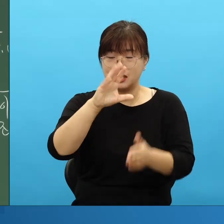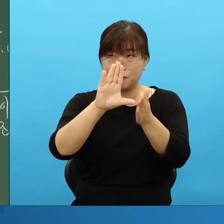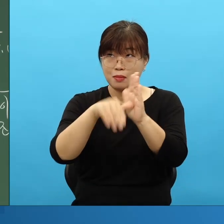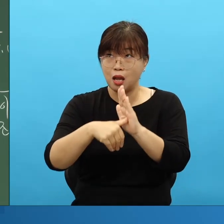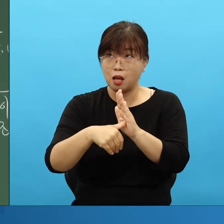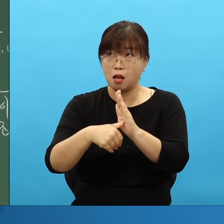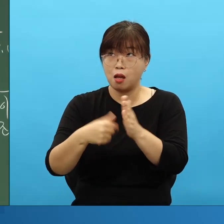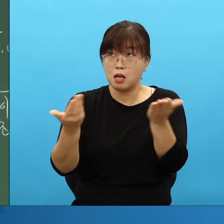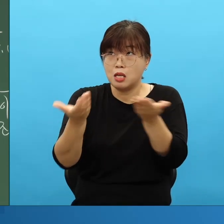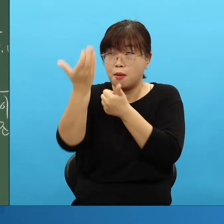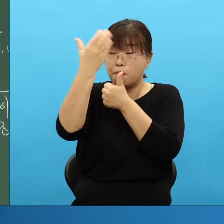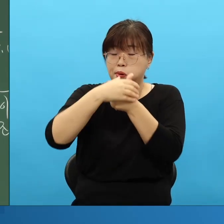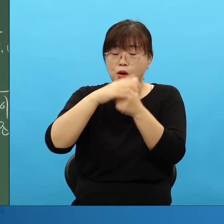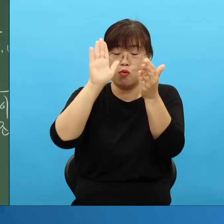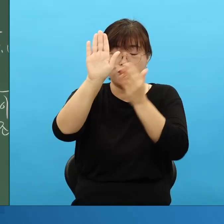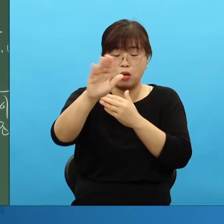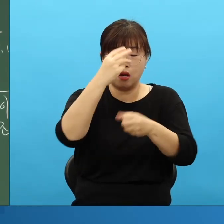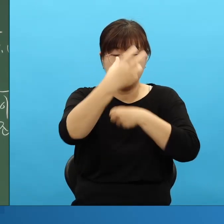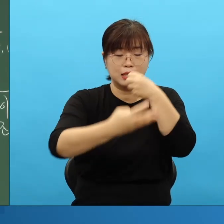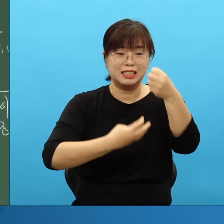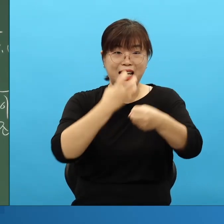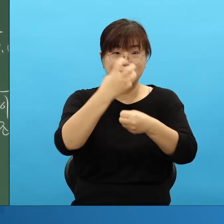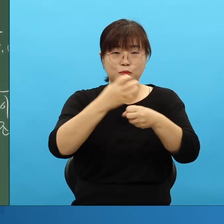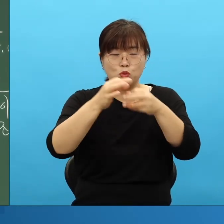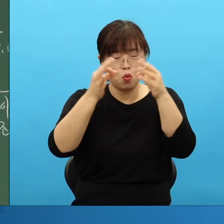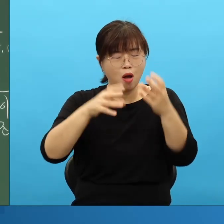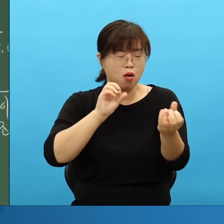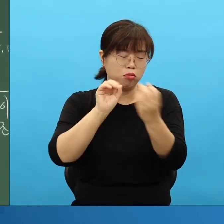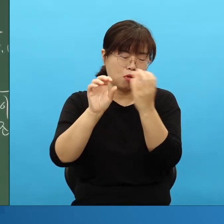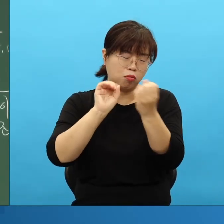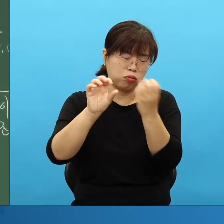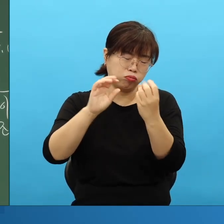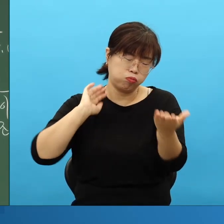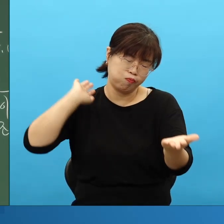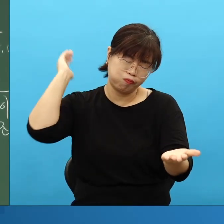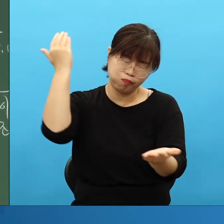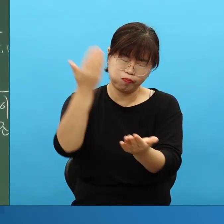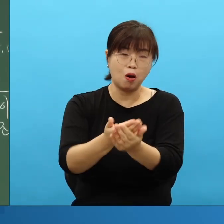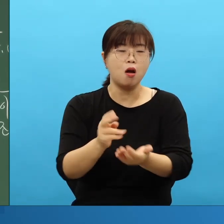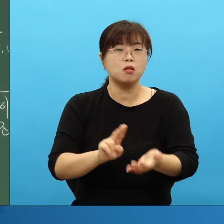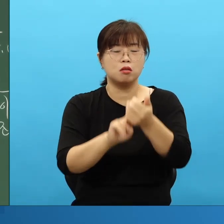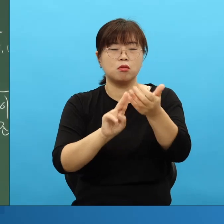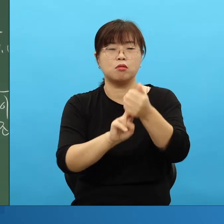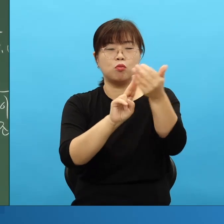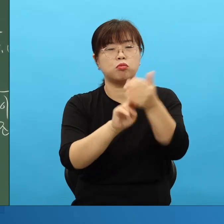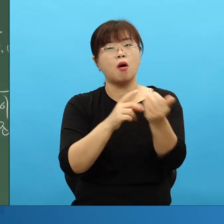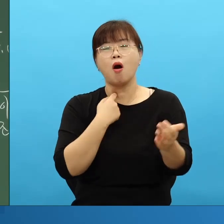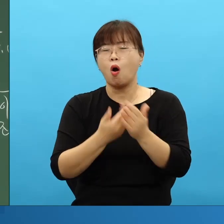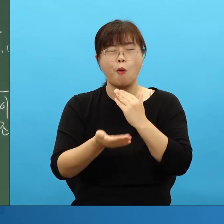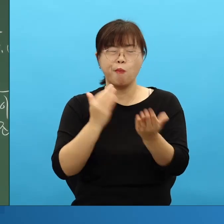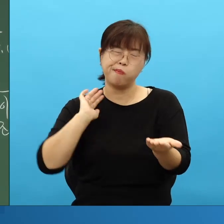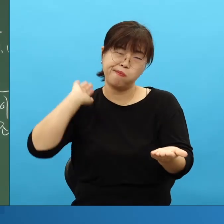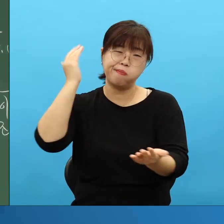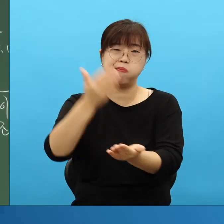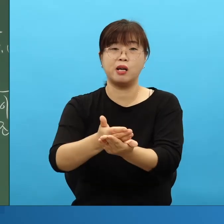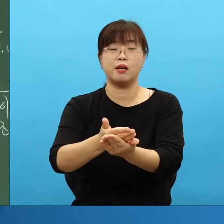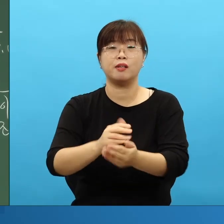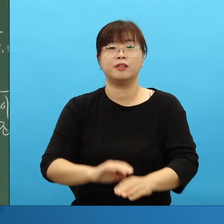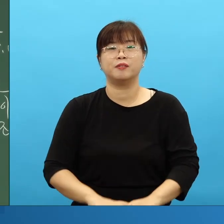누렸어요. At the age of 80, he finally realized, and for the next 40 years of his life, he enjoyed the greatest answers of all.